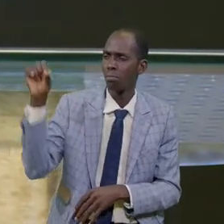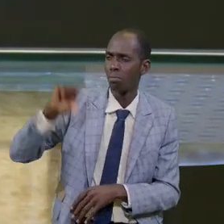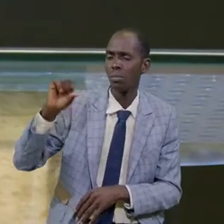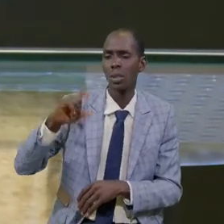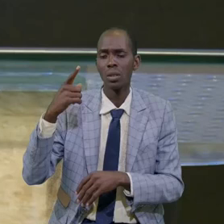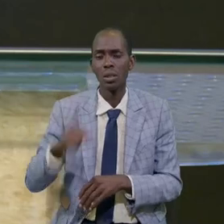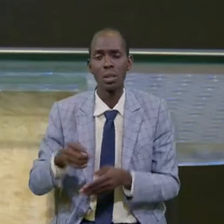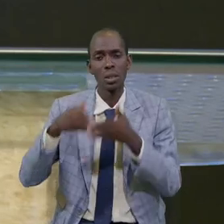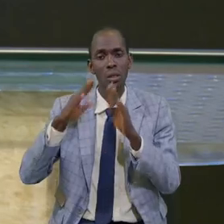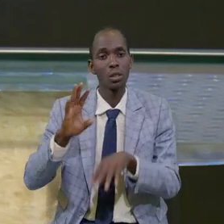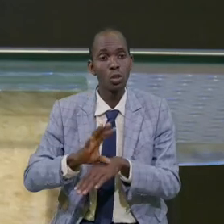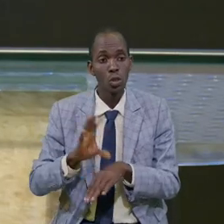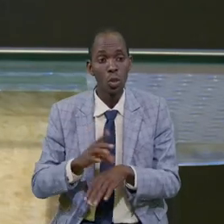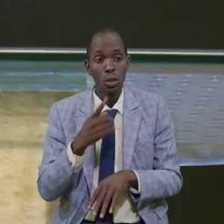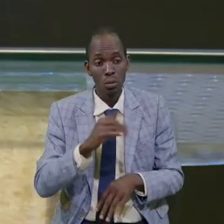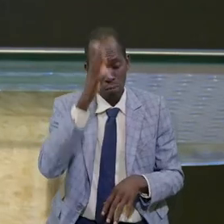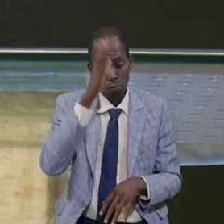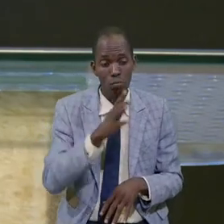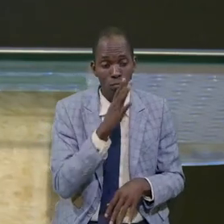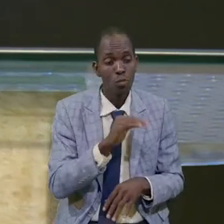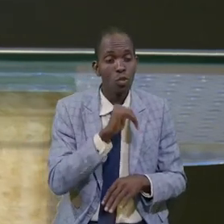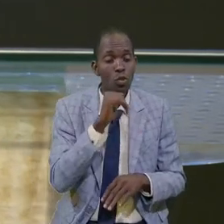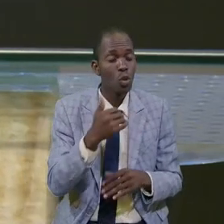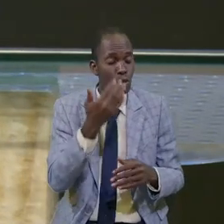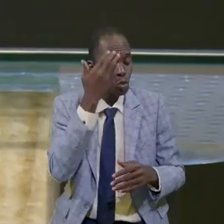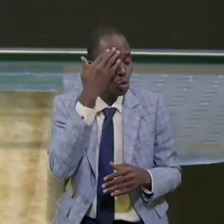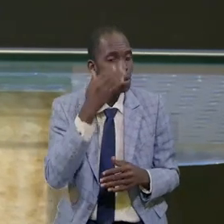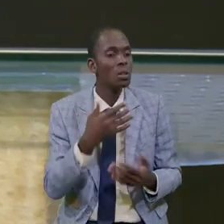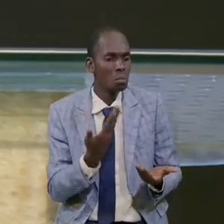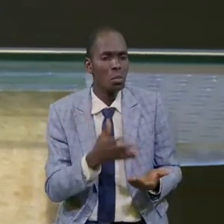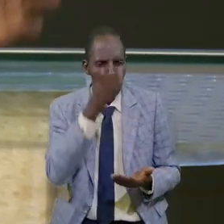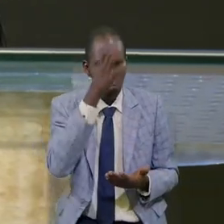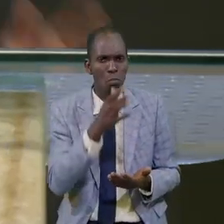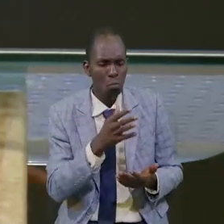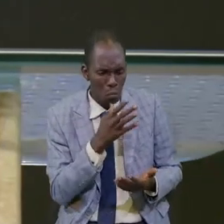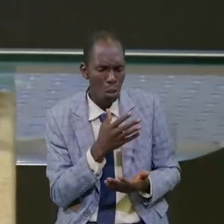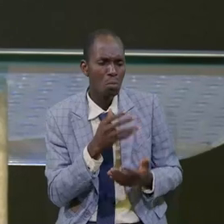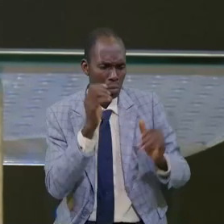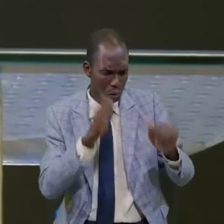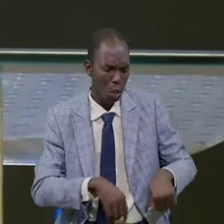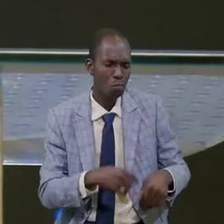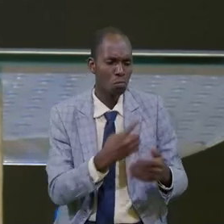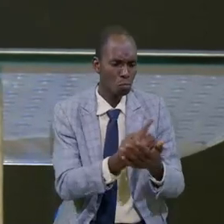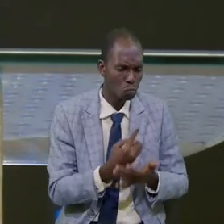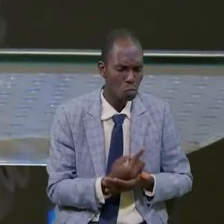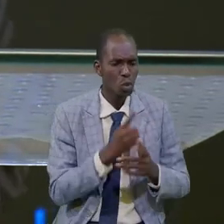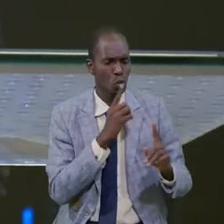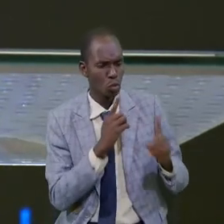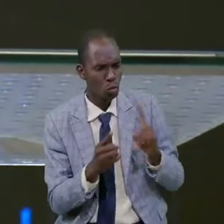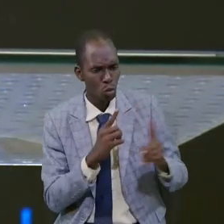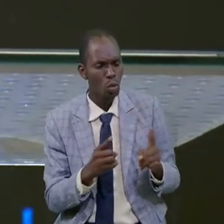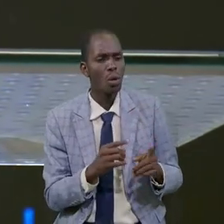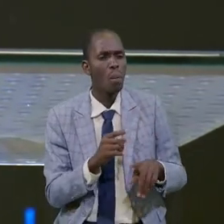pas la compréhension que quoi qu'ils croient, justifier ce qu'ils font, ils parlent de cette manière que